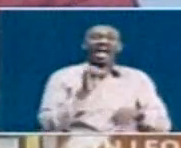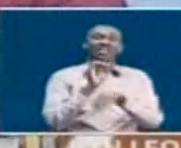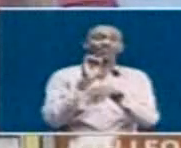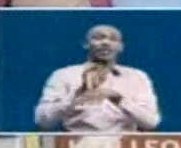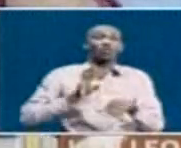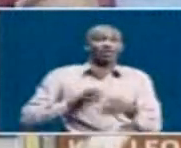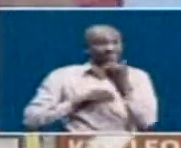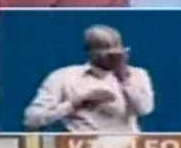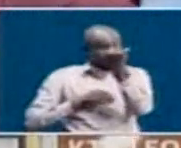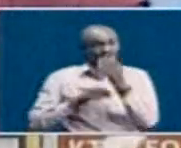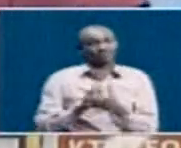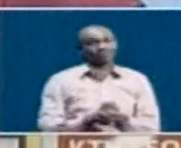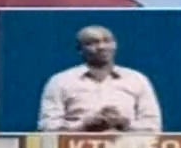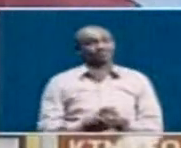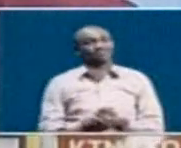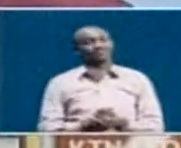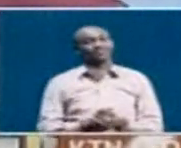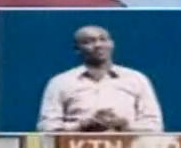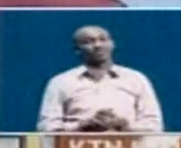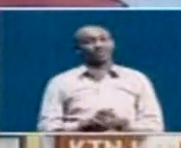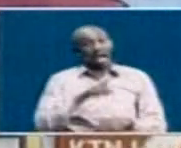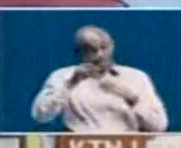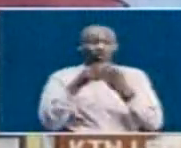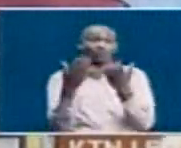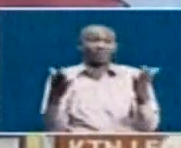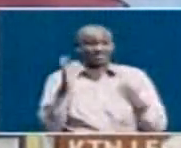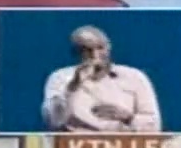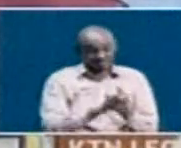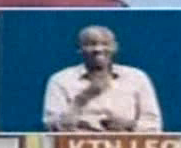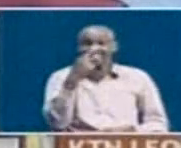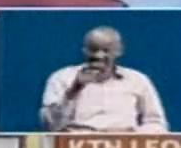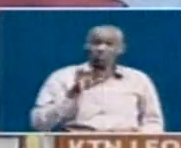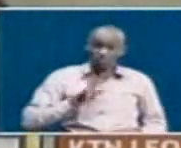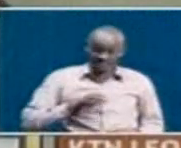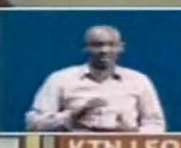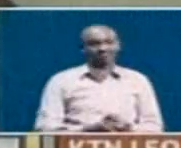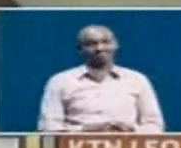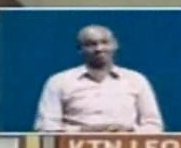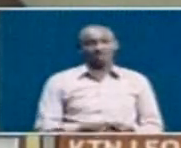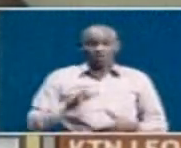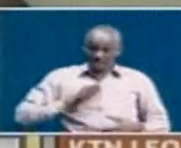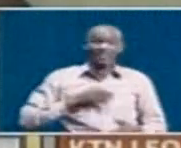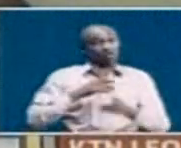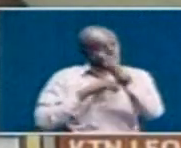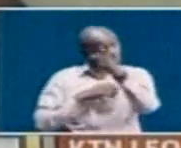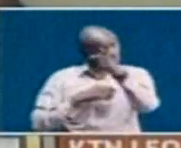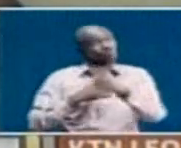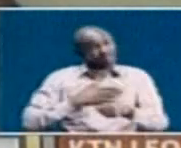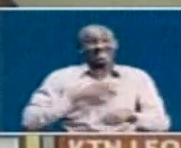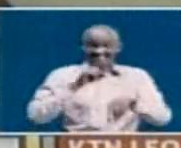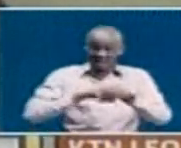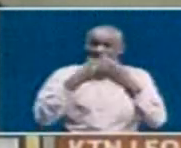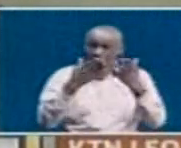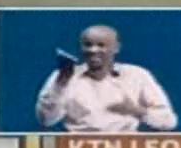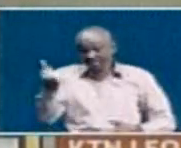mama nikimaliza kuhusu umiliki wa mali. Ndio naambiwa kina mama, wakina mama wenzangu, umiliki wa mali,